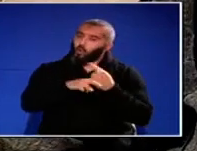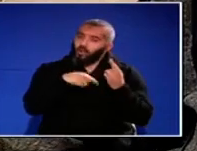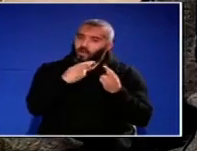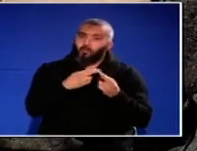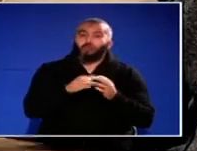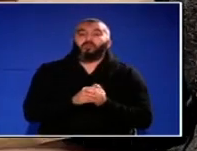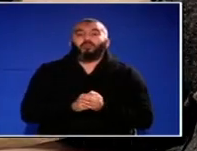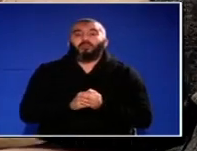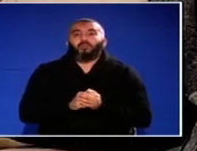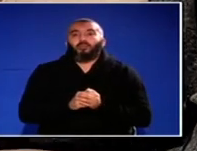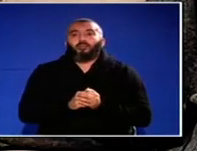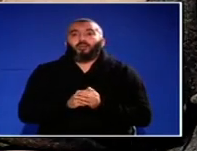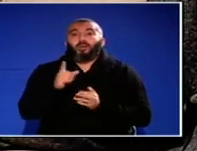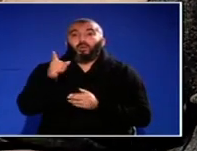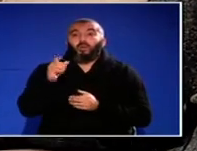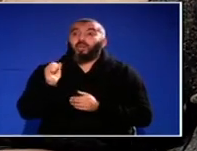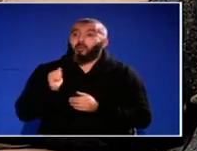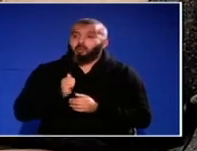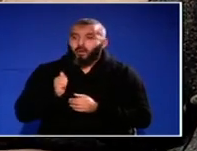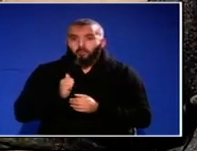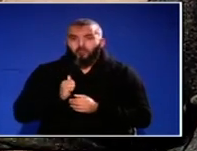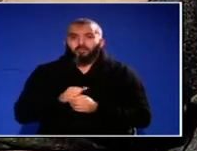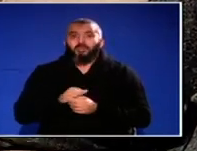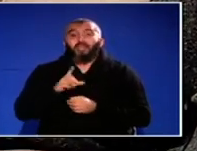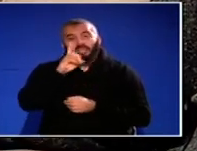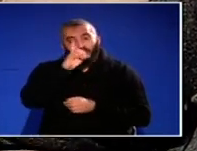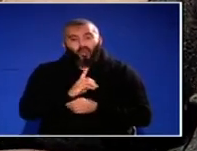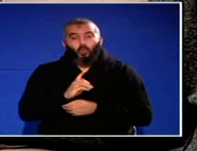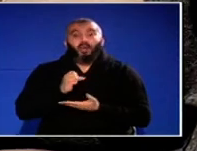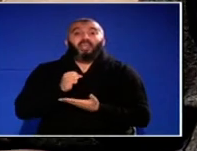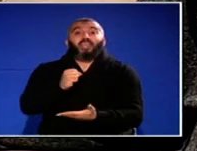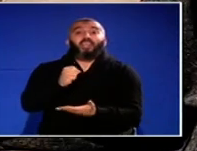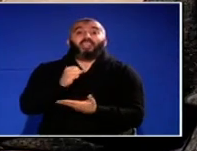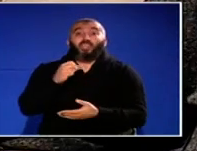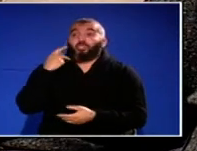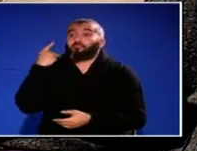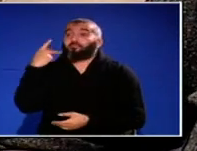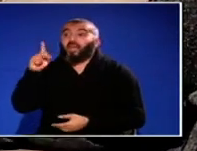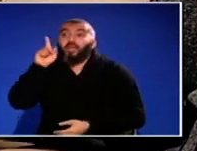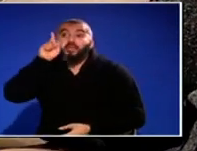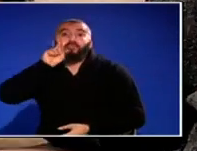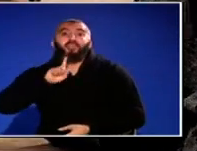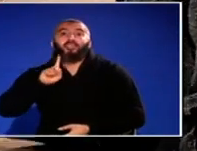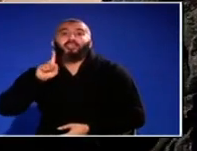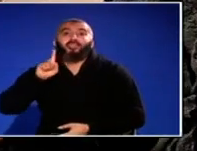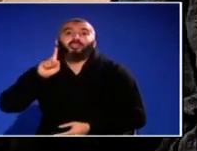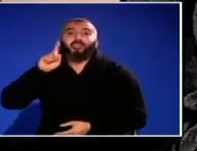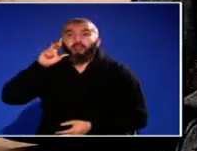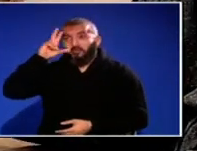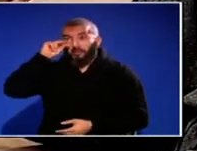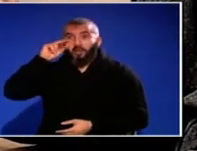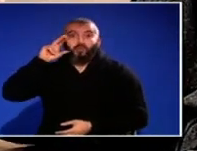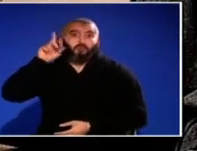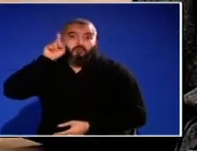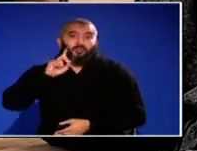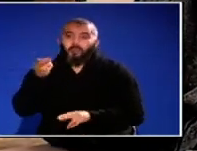الأم هذه عندها الحق مدام سبقها وليدها بالوفاة عندها في السدس في وليدها، مدام بنتها سبقت